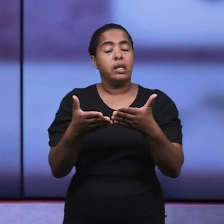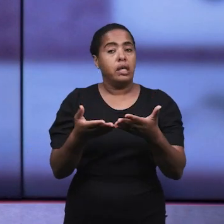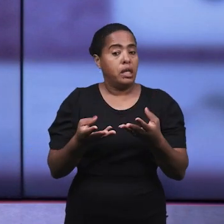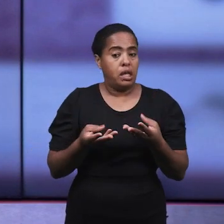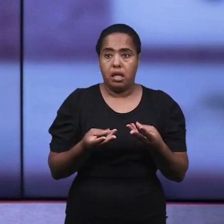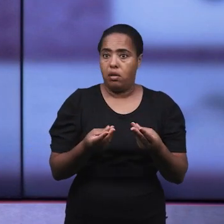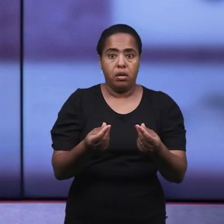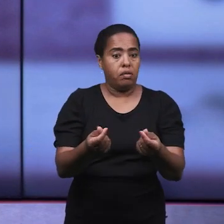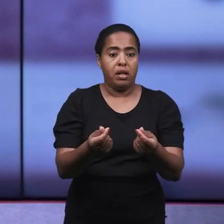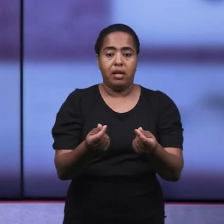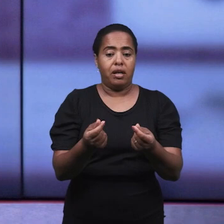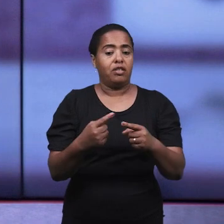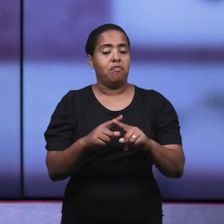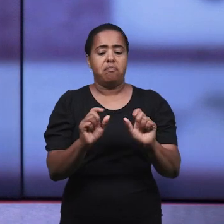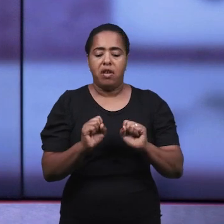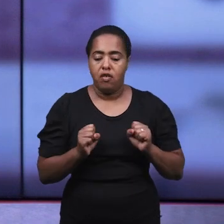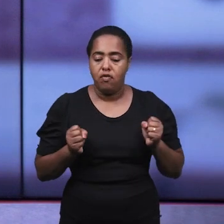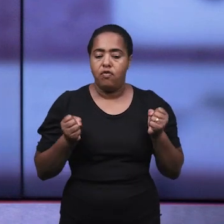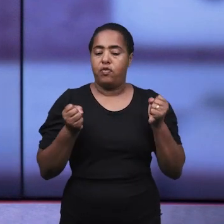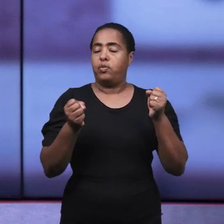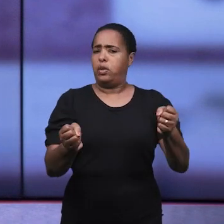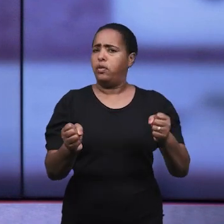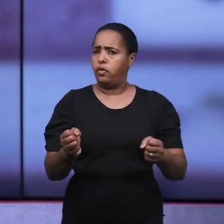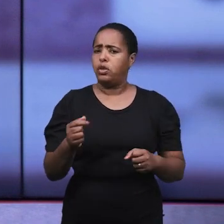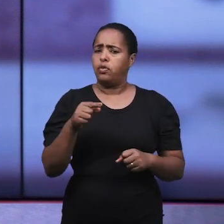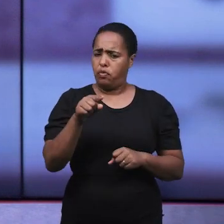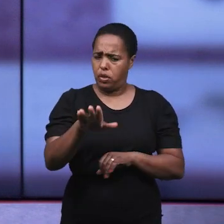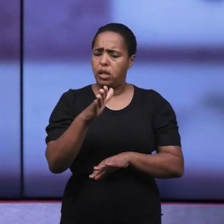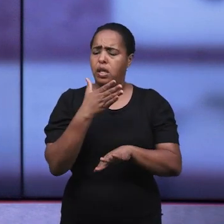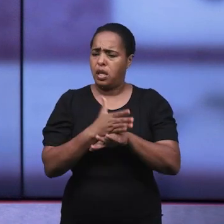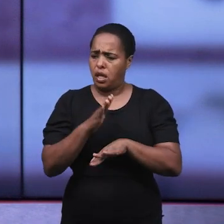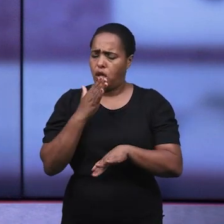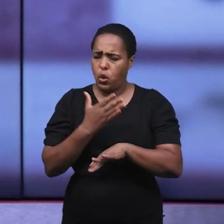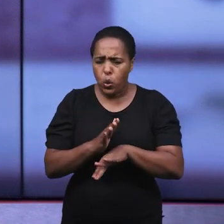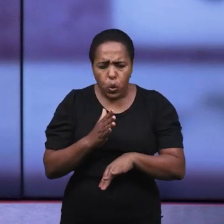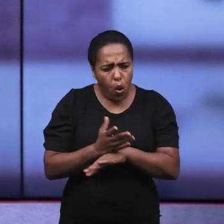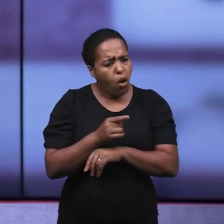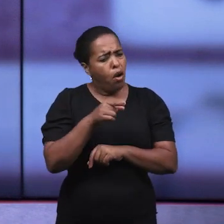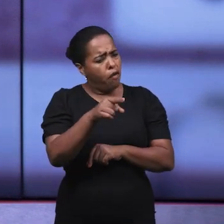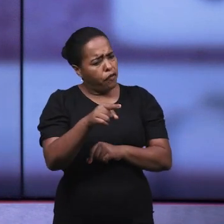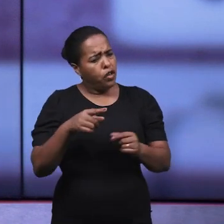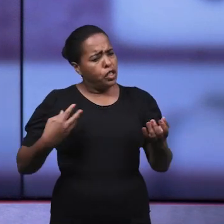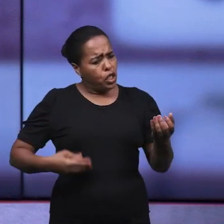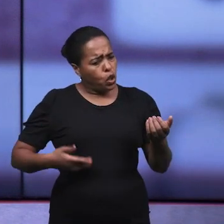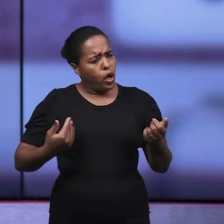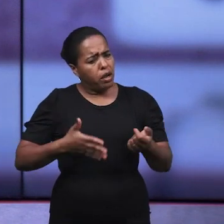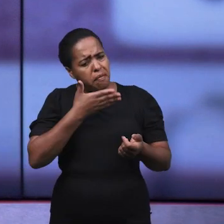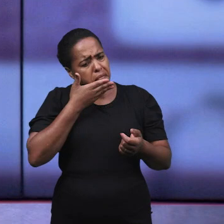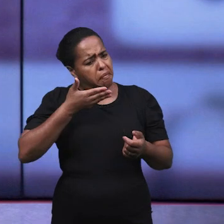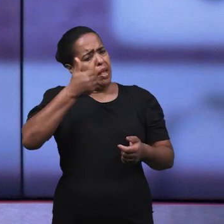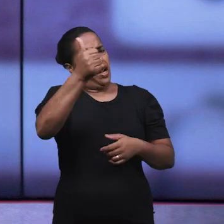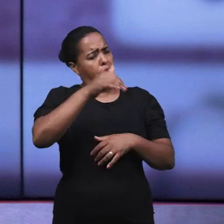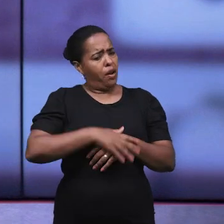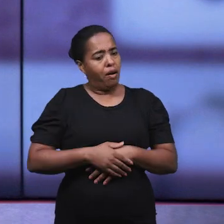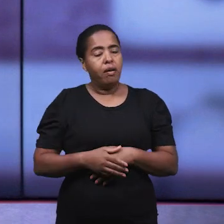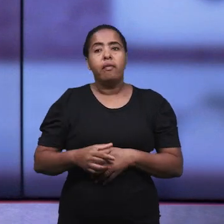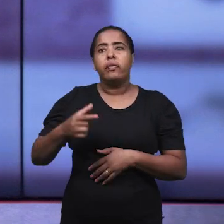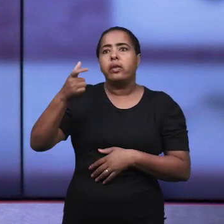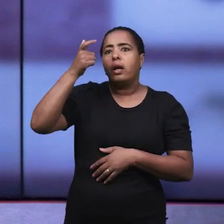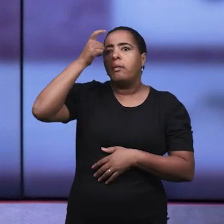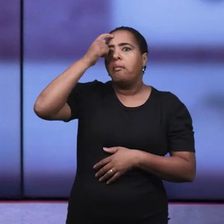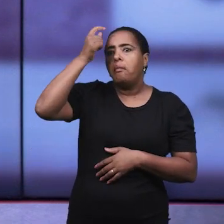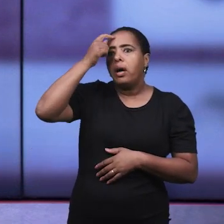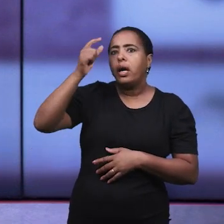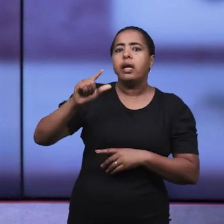différence? Une loge qui se concentre pas dans la qualité mais dans l'effort. Et répétez et vous jouez beaucoup mieux.